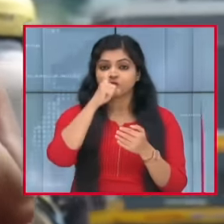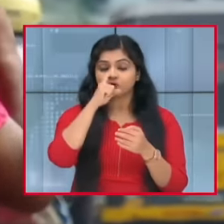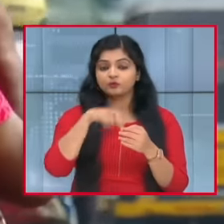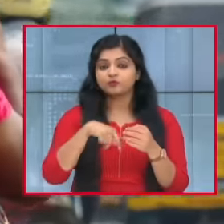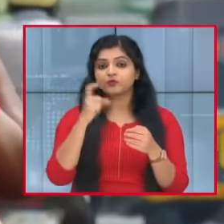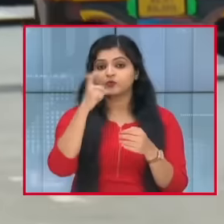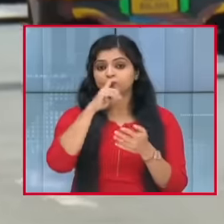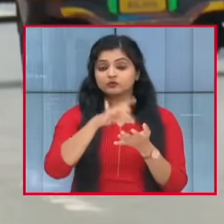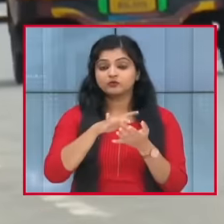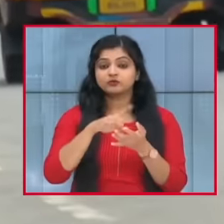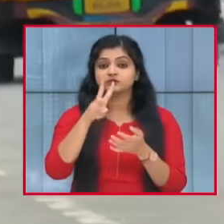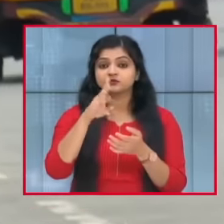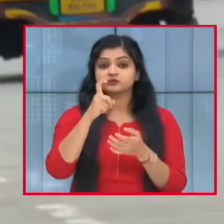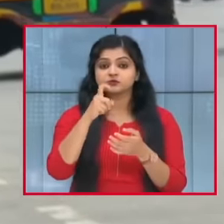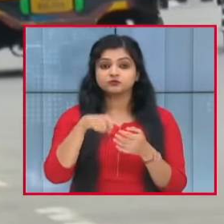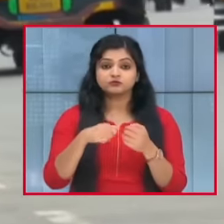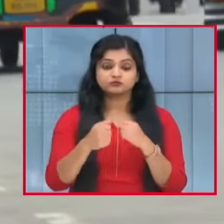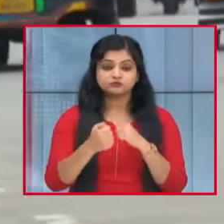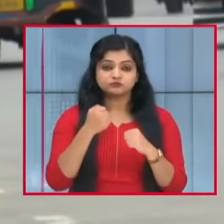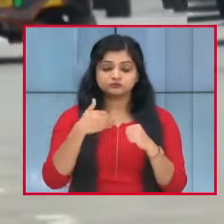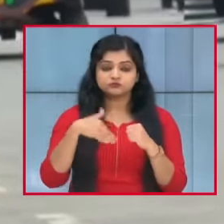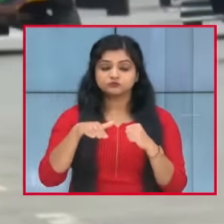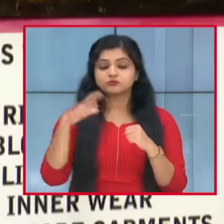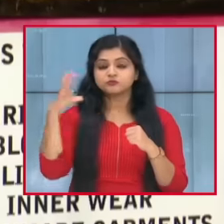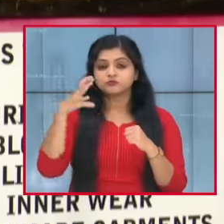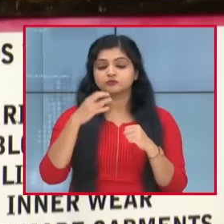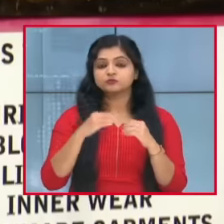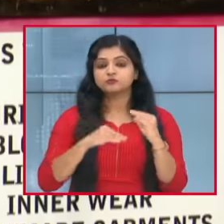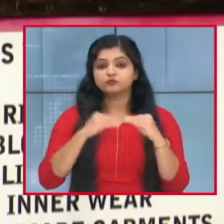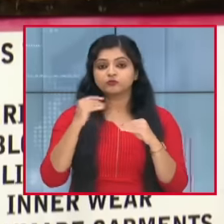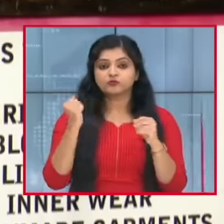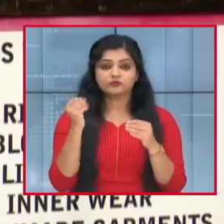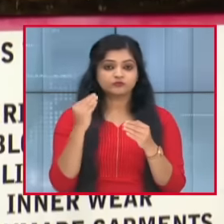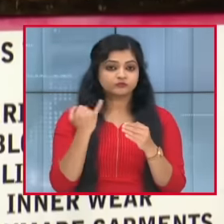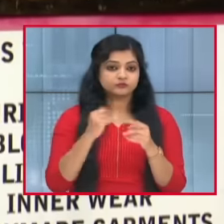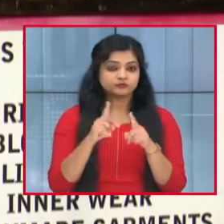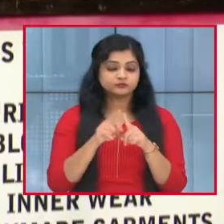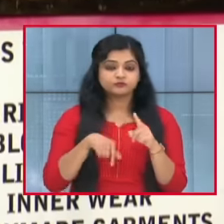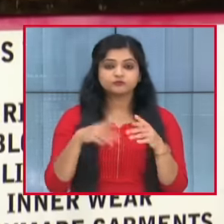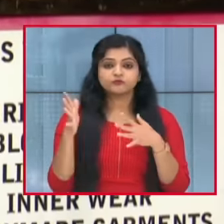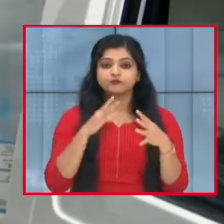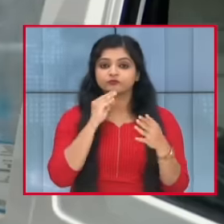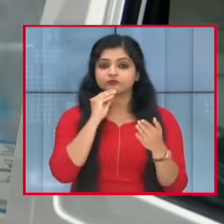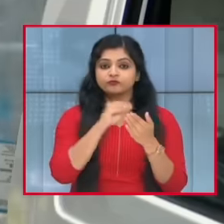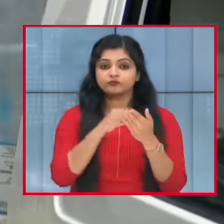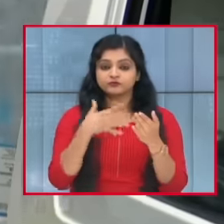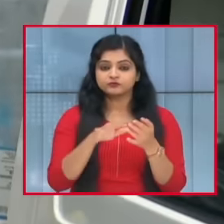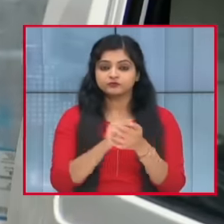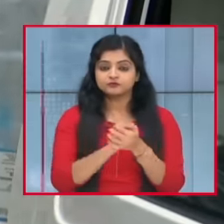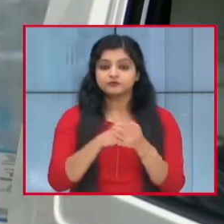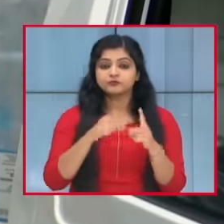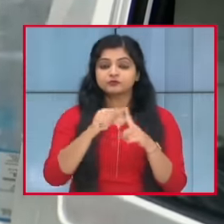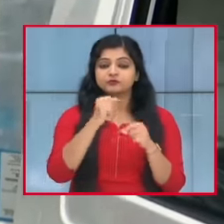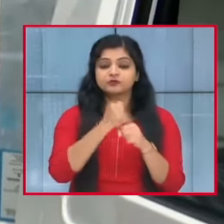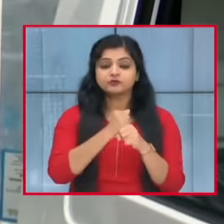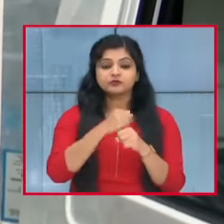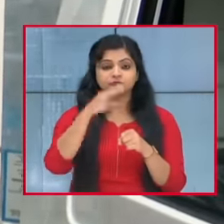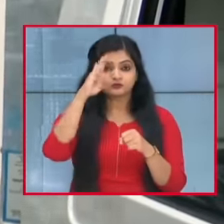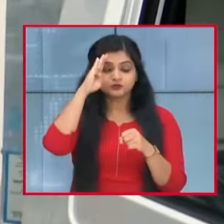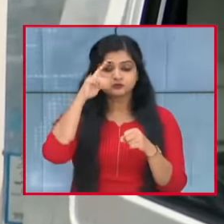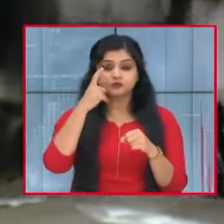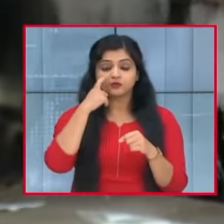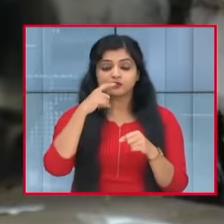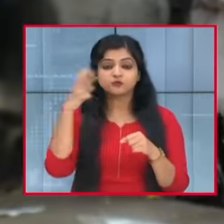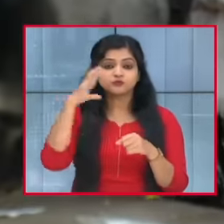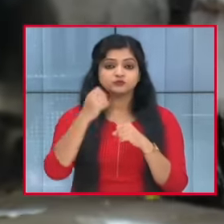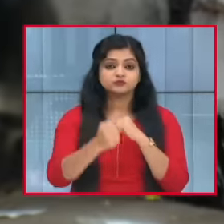ജില്ലകളിൽ 37 ഡിഗ്രി സെൽഷ്യസ് വരെയും താപനില ഉയരാൻ സാധ്യതയുണ്ടെന്ന് കാലാവസ്ഥാ വകുപ്പ് മുന്നറിയിപ്പ് നൽകി. പാലക്കാട്, തൃശൂർ, കണ്ണൂർ ജില്ലകൾ